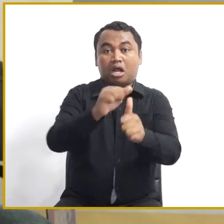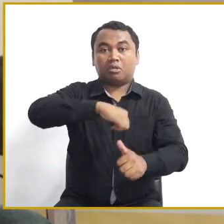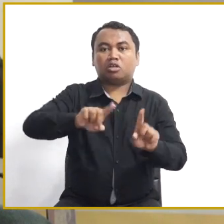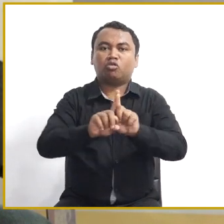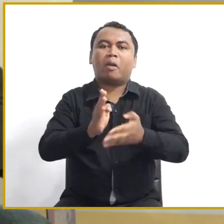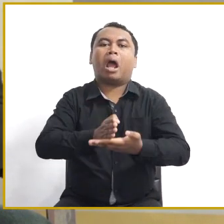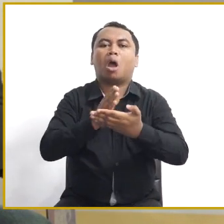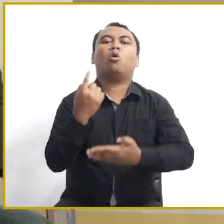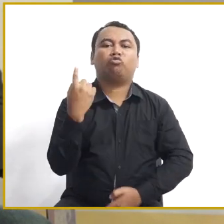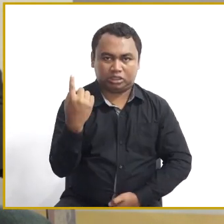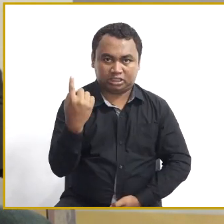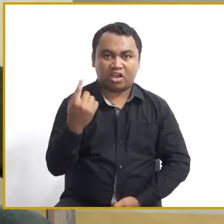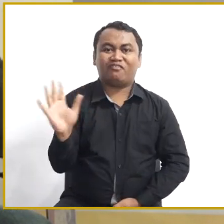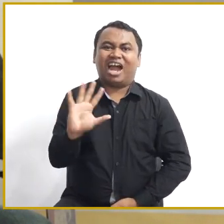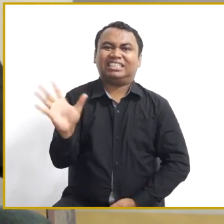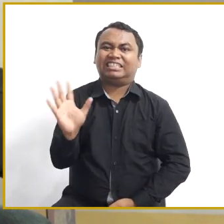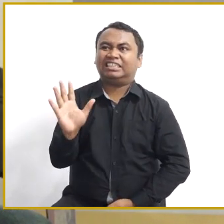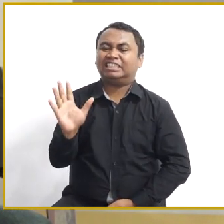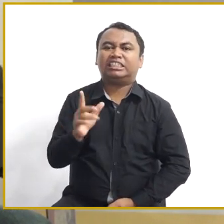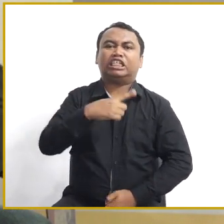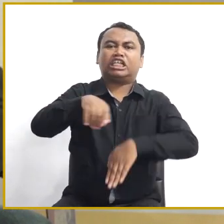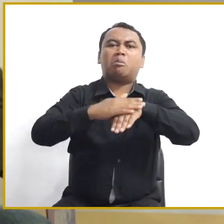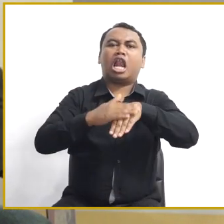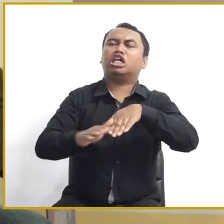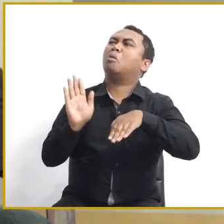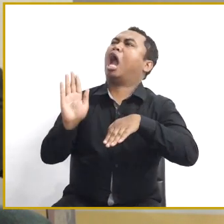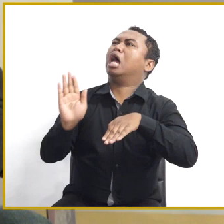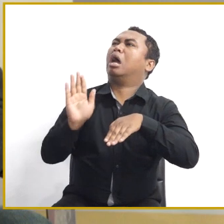fa tsy izany no hampandroso ny firenentsika.